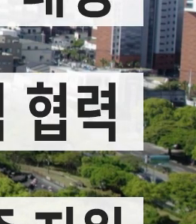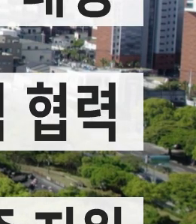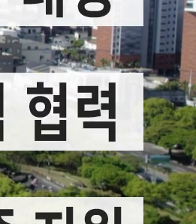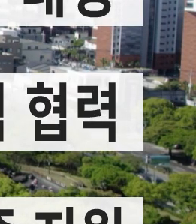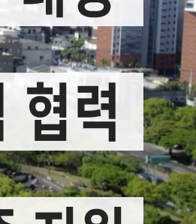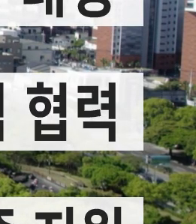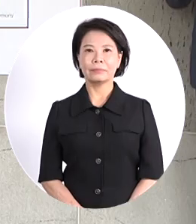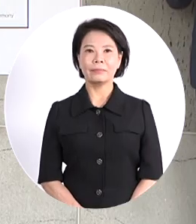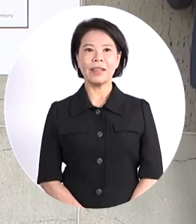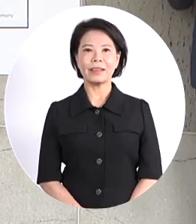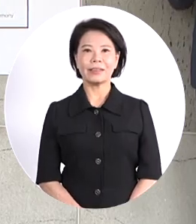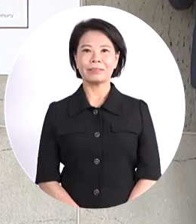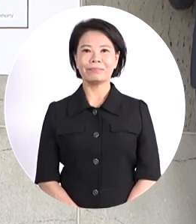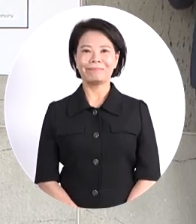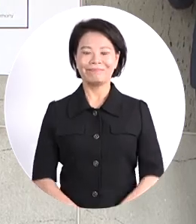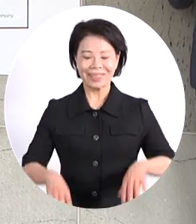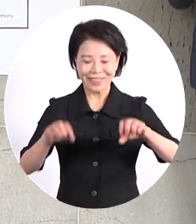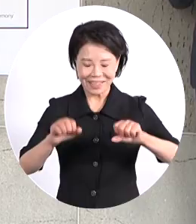나섰습니다.